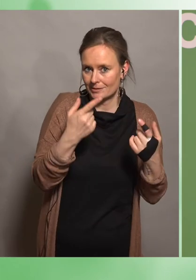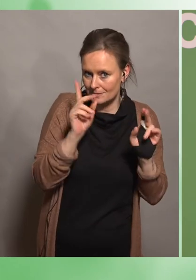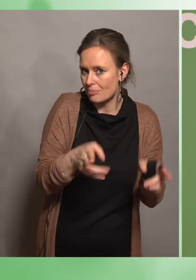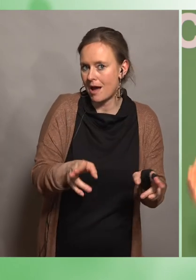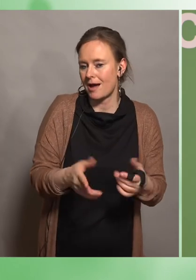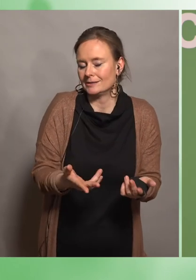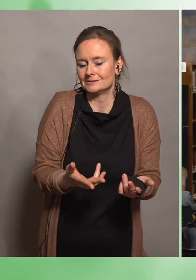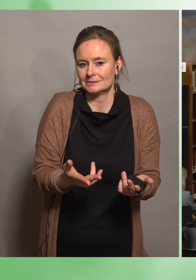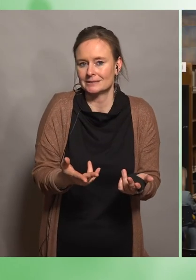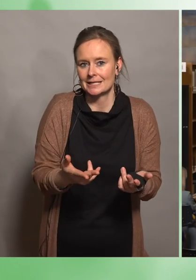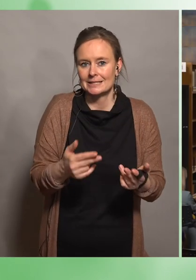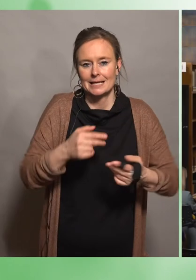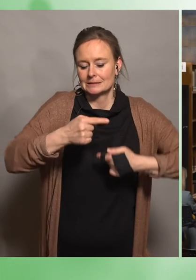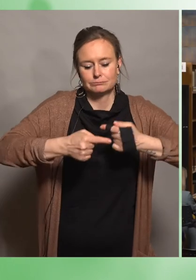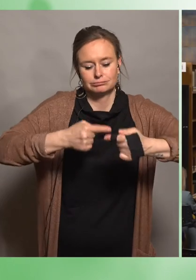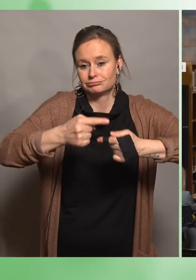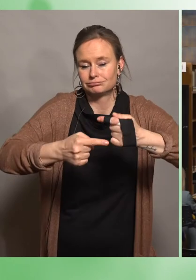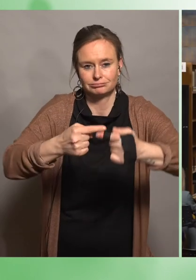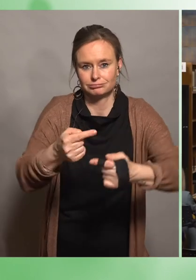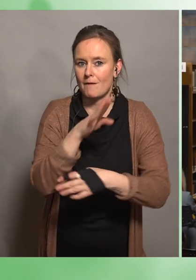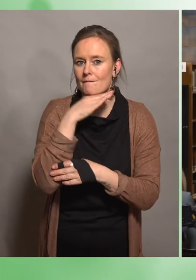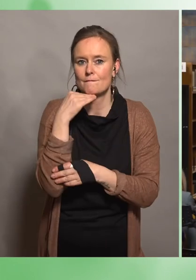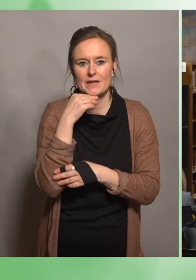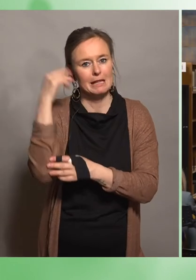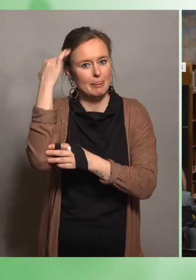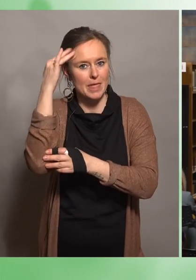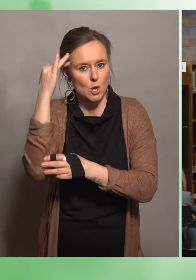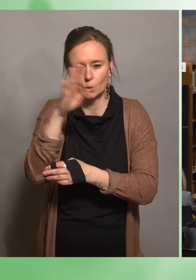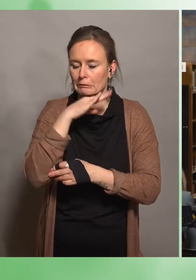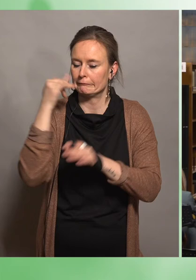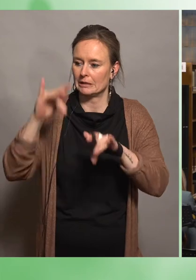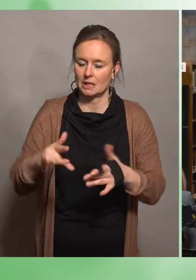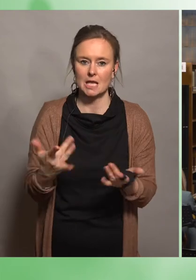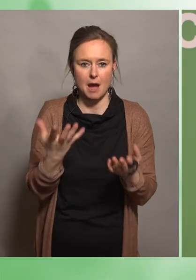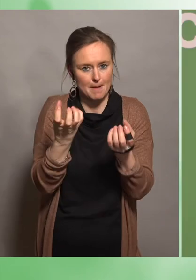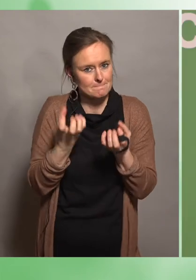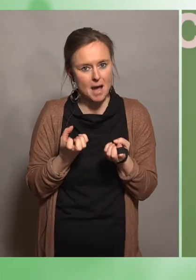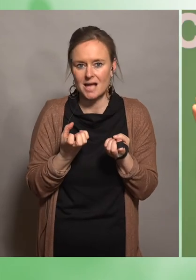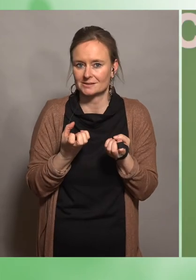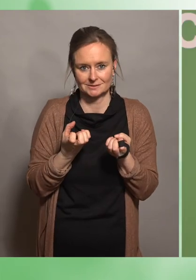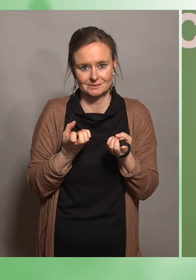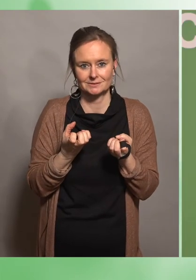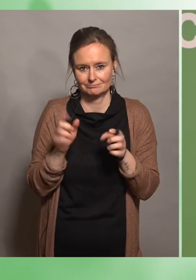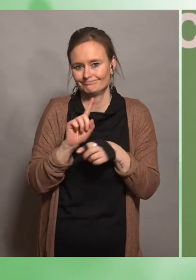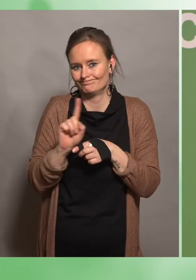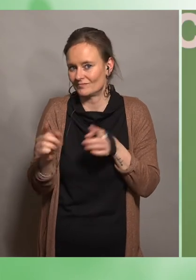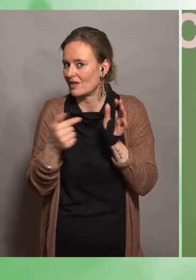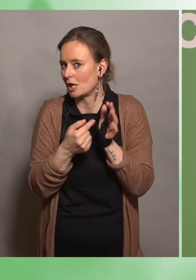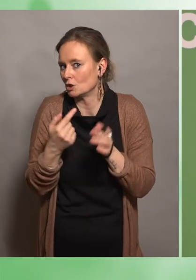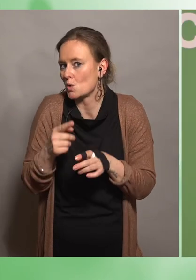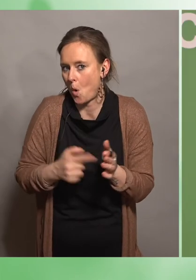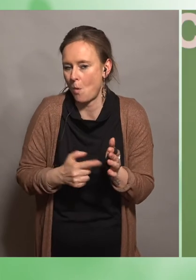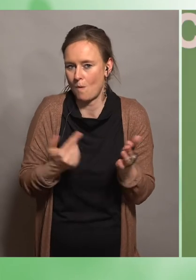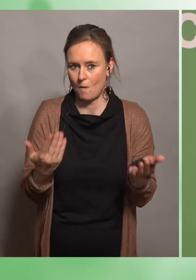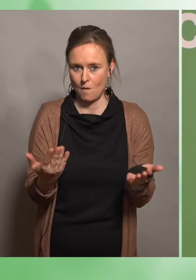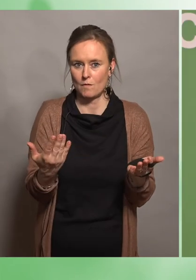Also Regelwerk haben wir genug, wir haben genug Theorie, in der Praxis hapert es oft. Die Frau Tröstl hat es schon angesprochen,